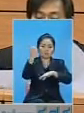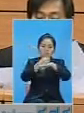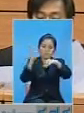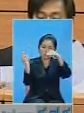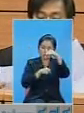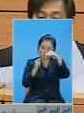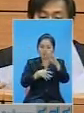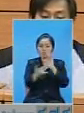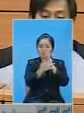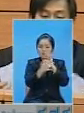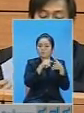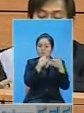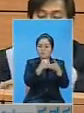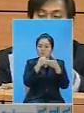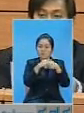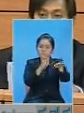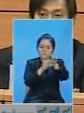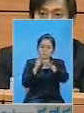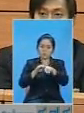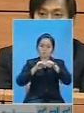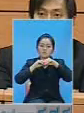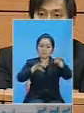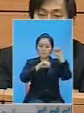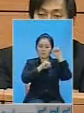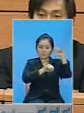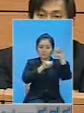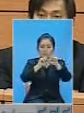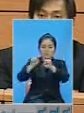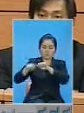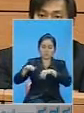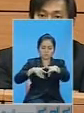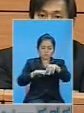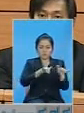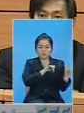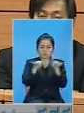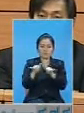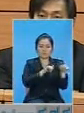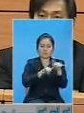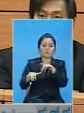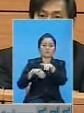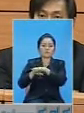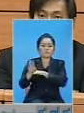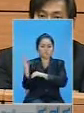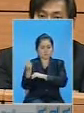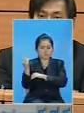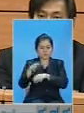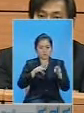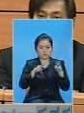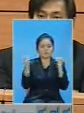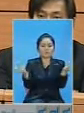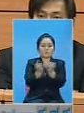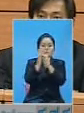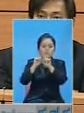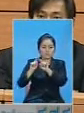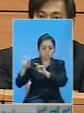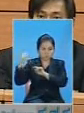ใช้เทคโนโลยีต่างๆที่จะแจ้งเตือนให้กับพี่น้องประชาชนจะได้อพยพแล้วก็มีมาตรการในการให้ความช่วยเหลือก็จะเป็นสิ่งที่จะช่วยลดผลกระ